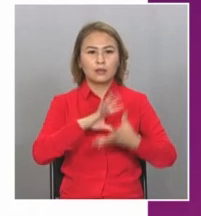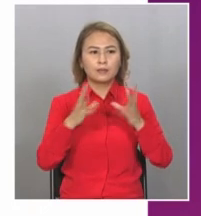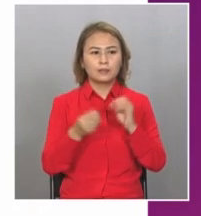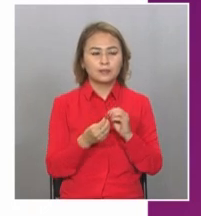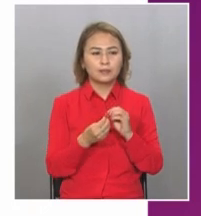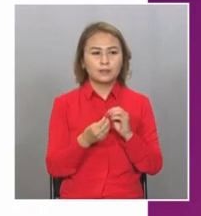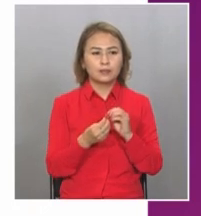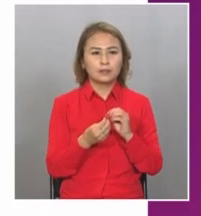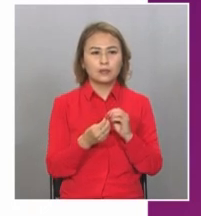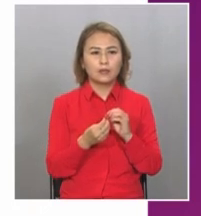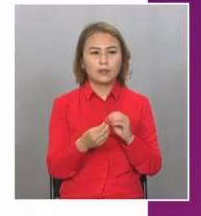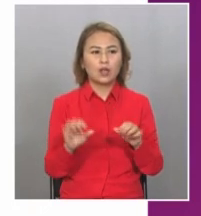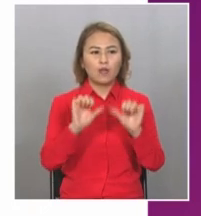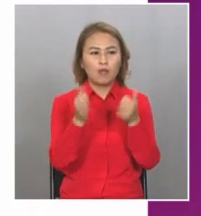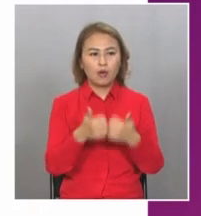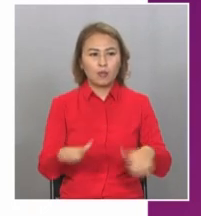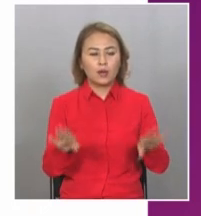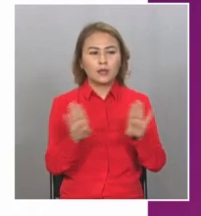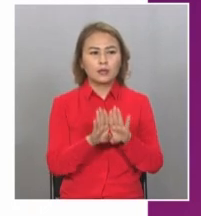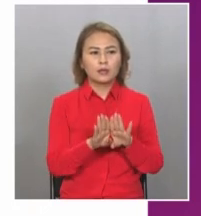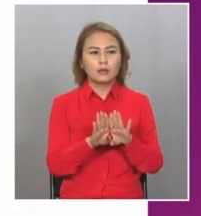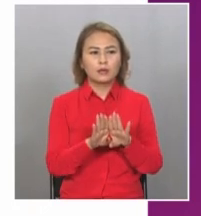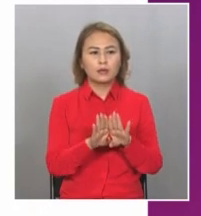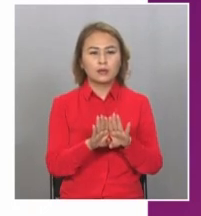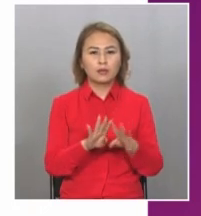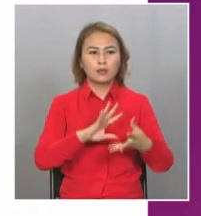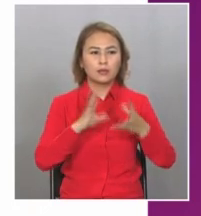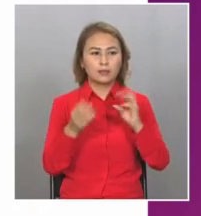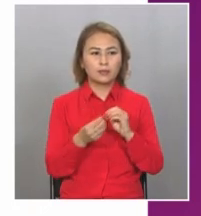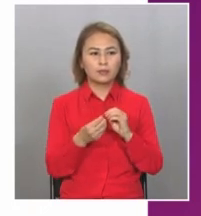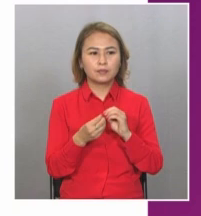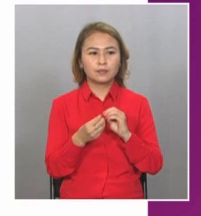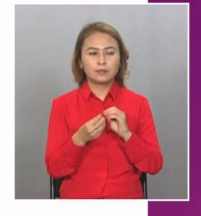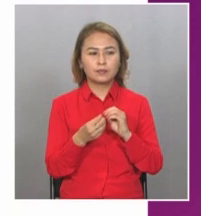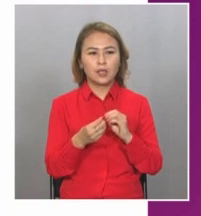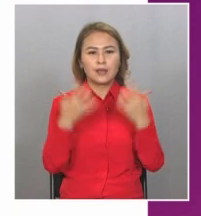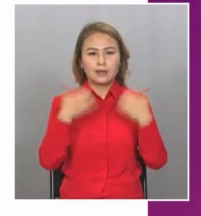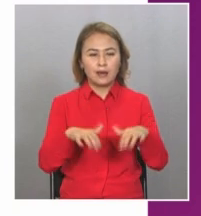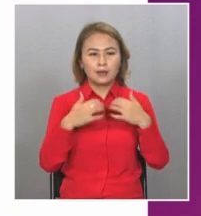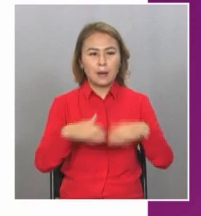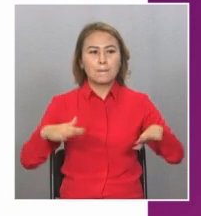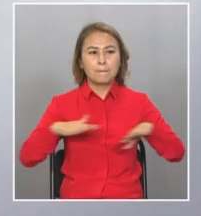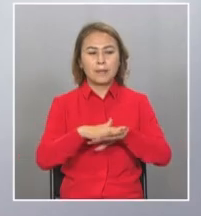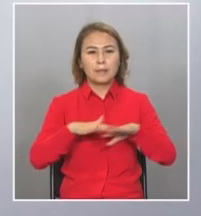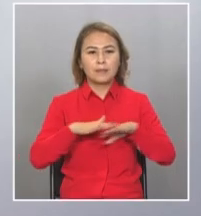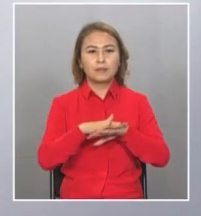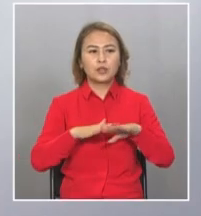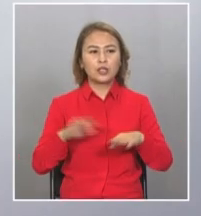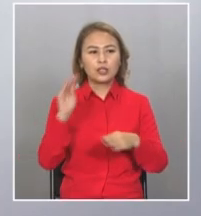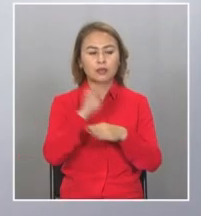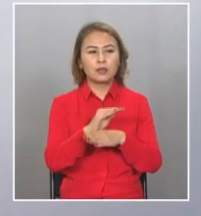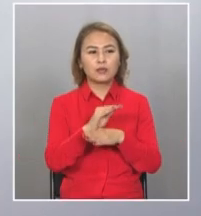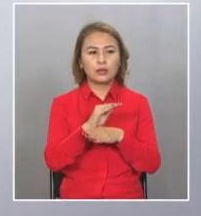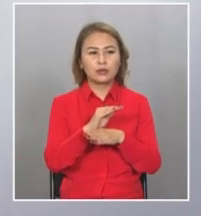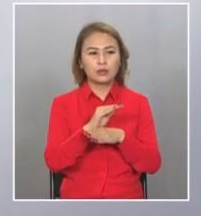басталады. Формула ұяшық адрестерінен, сандардан және математикалық операциялардан